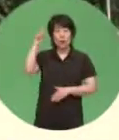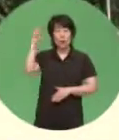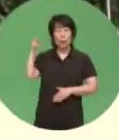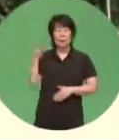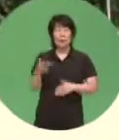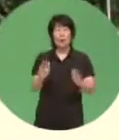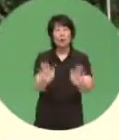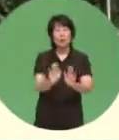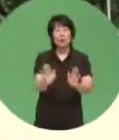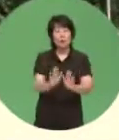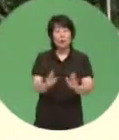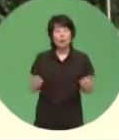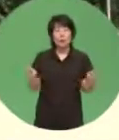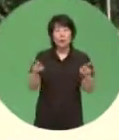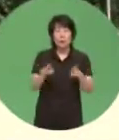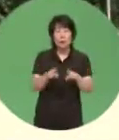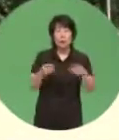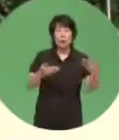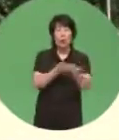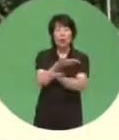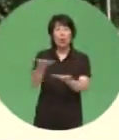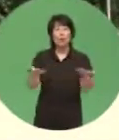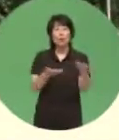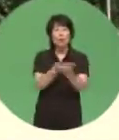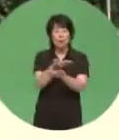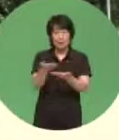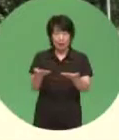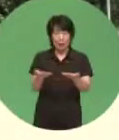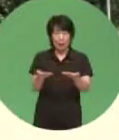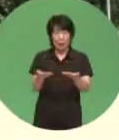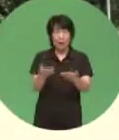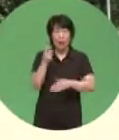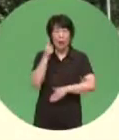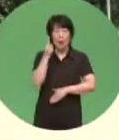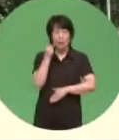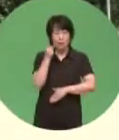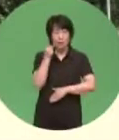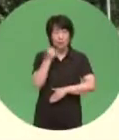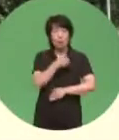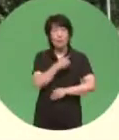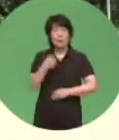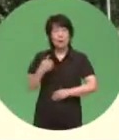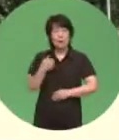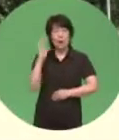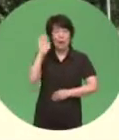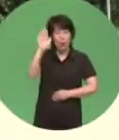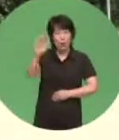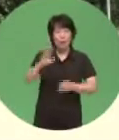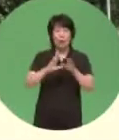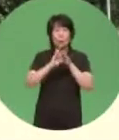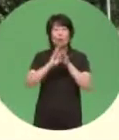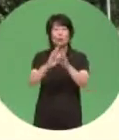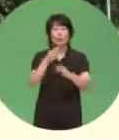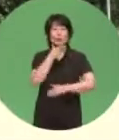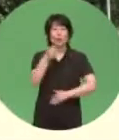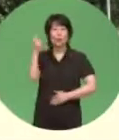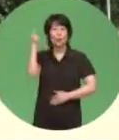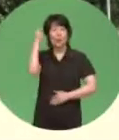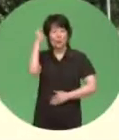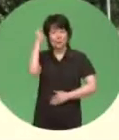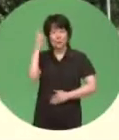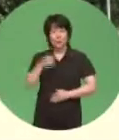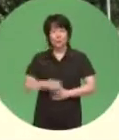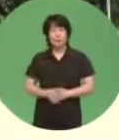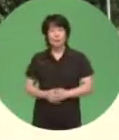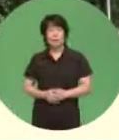生駒市の子どもたちと一緒になって交流をさせていただいて、今後もしそれが長く続くような形になればすごくいいなと思